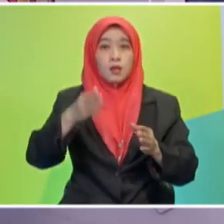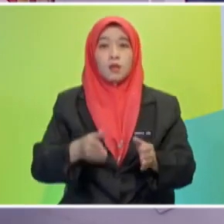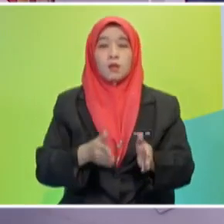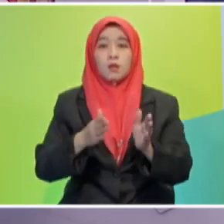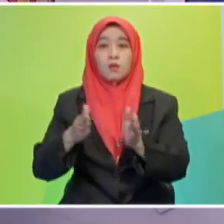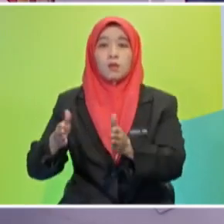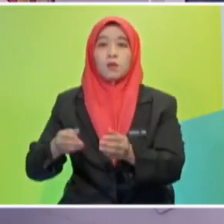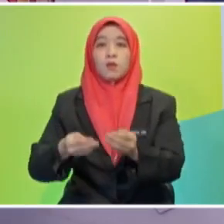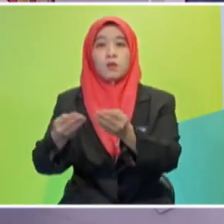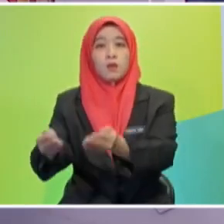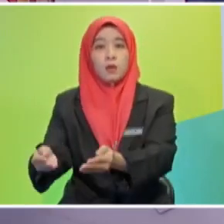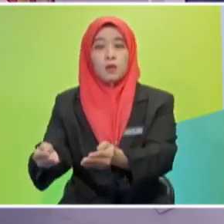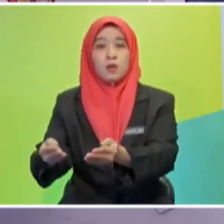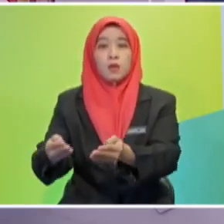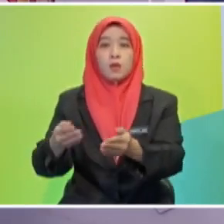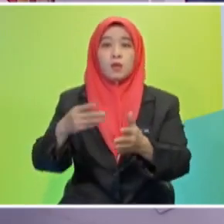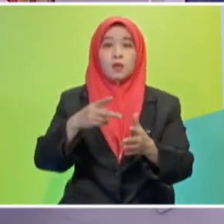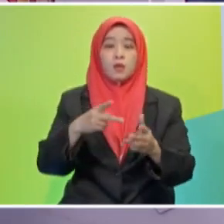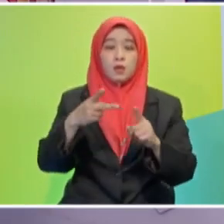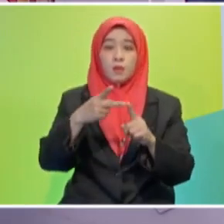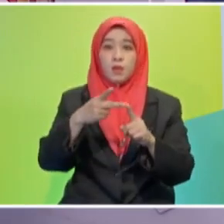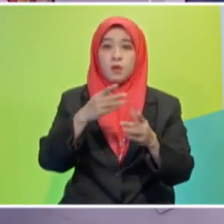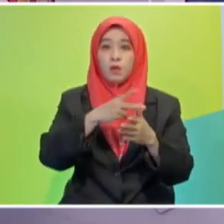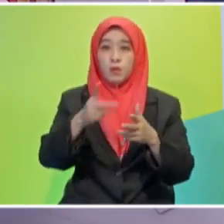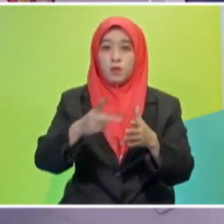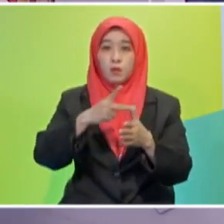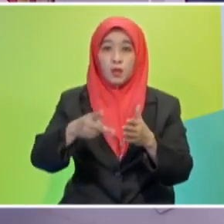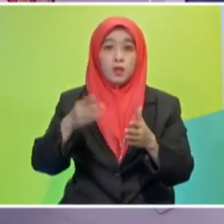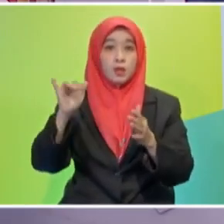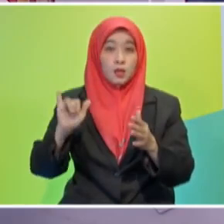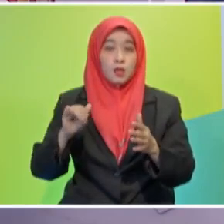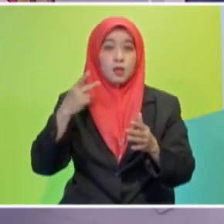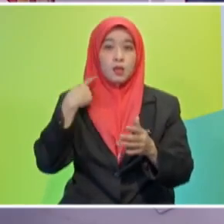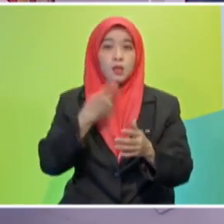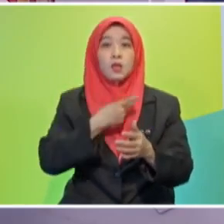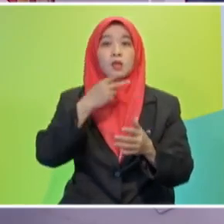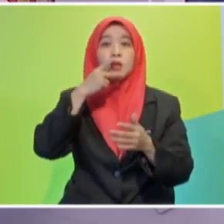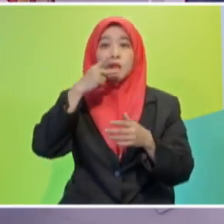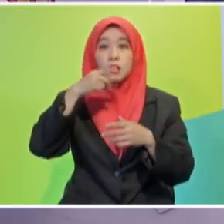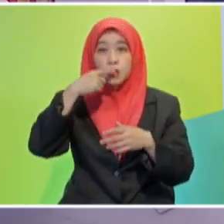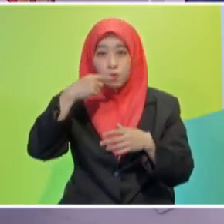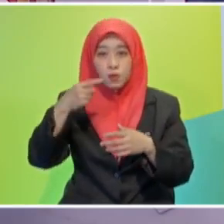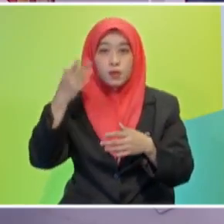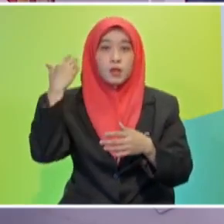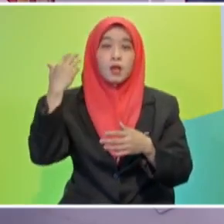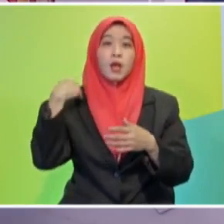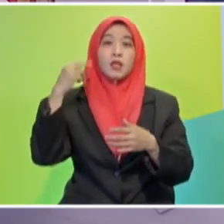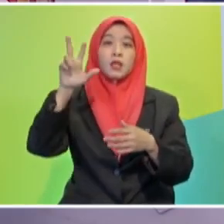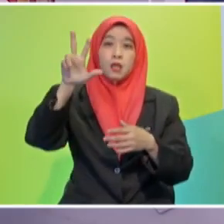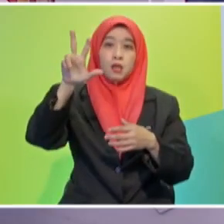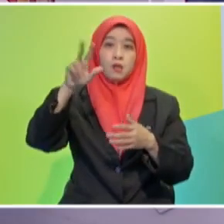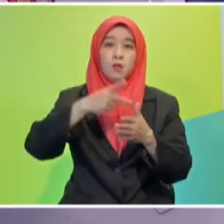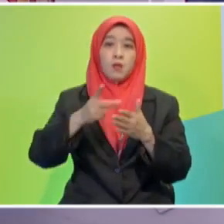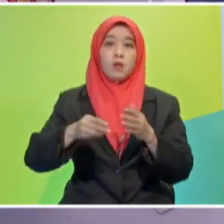dalam komponen-komponen yang kita sebut tadilah, yang membawa elemen elektromekanikal tu. Ada 3 tadi tu. Ada 3 tadi. Okey,